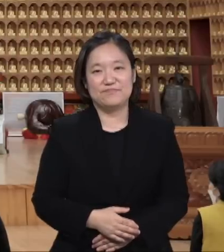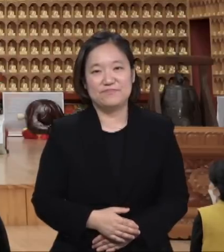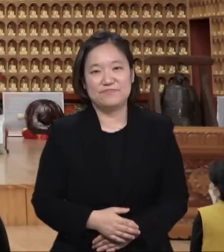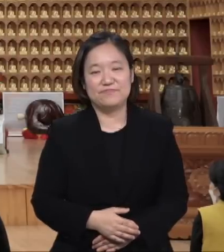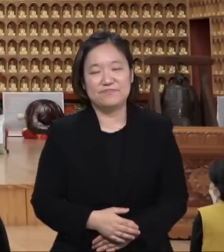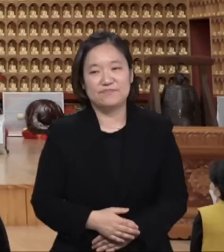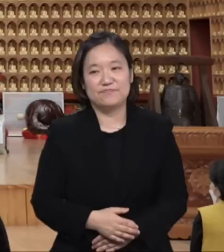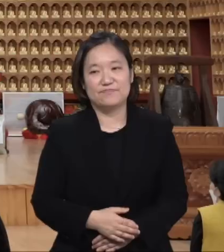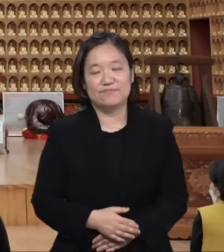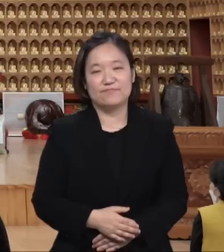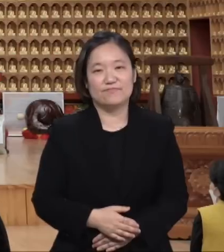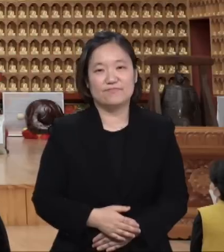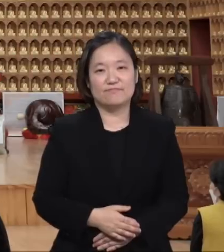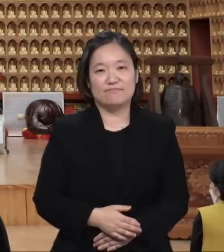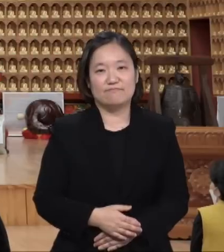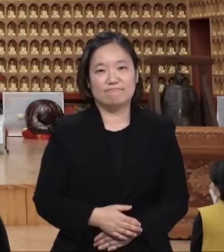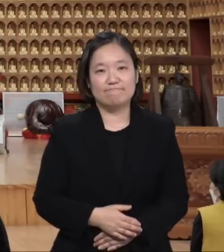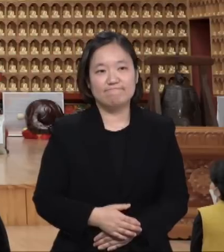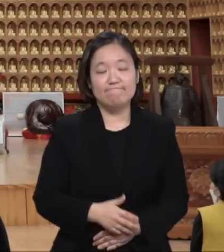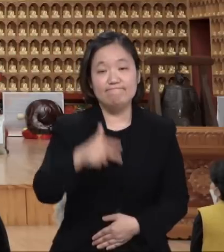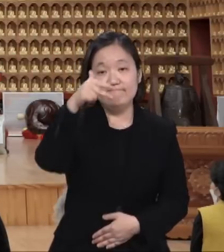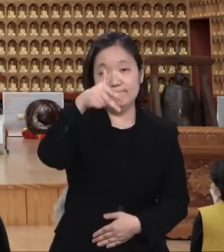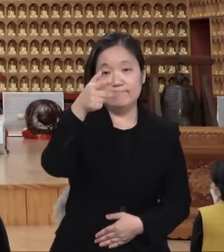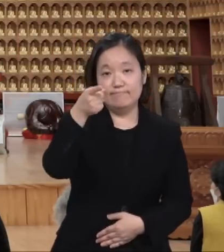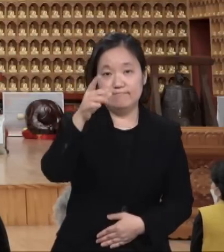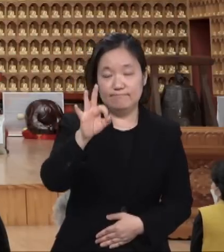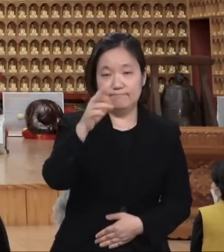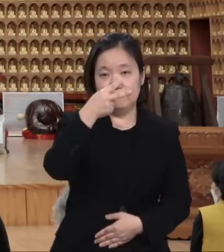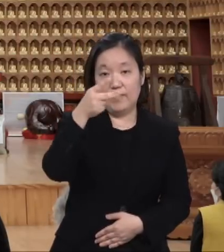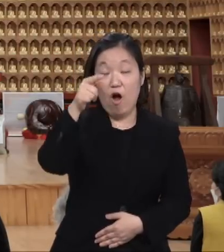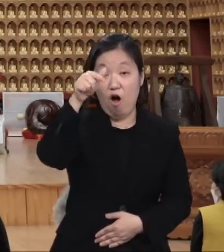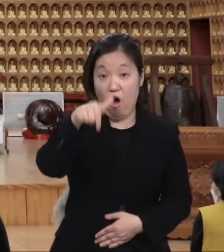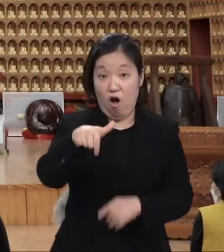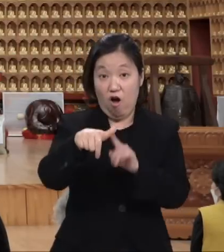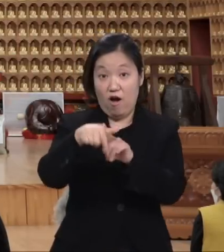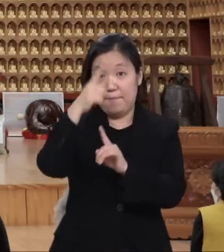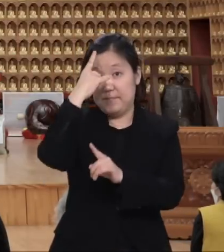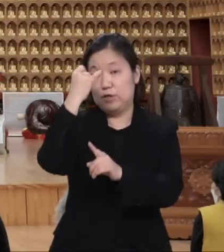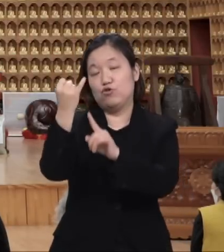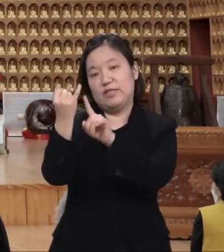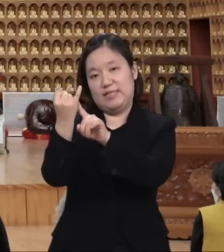그 정덕 비구니 스님께서